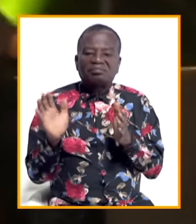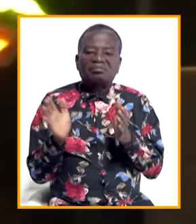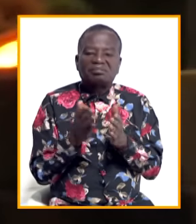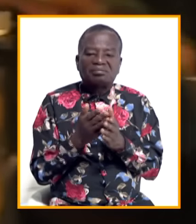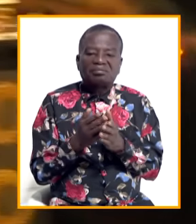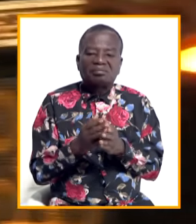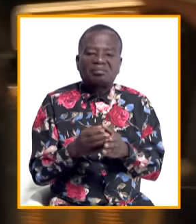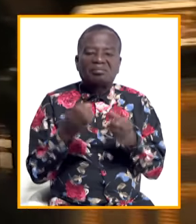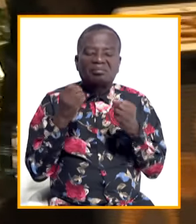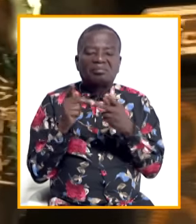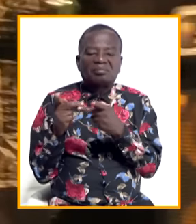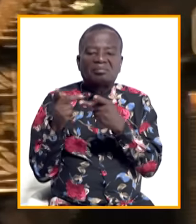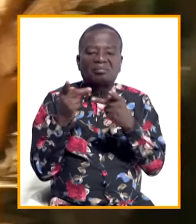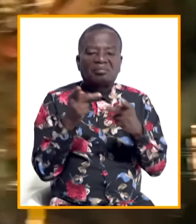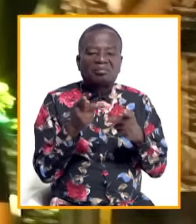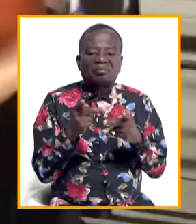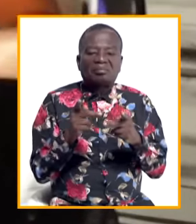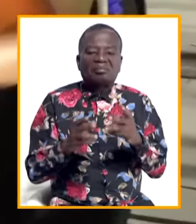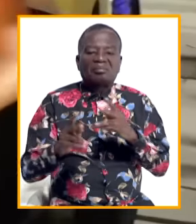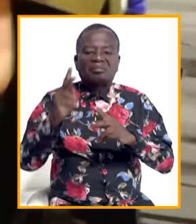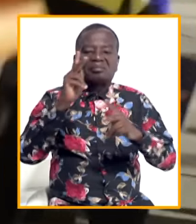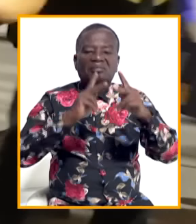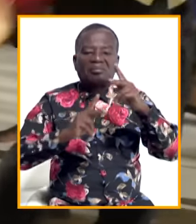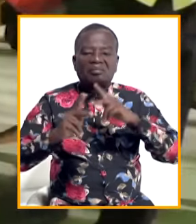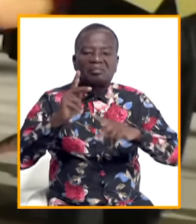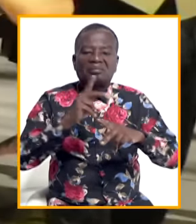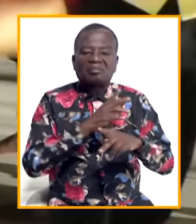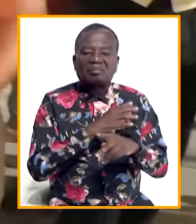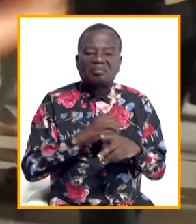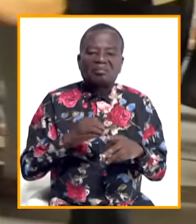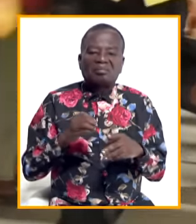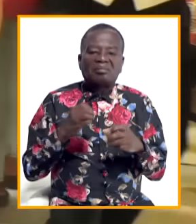Que de propositions et le public qui n'en demande pas tant.